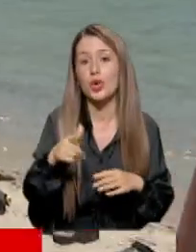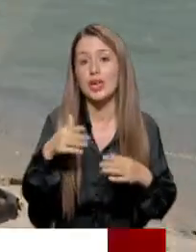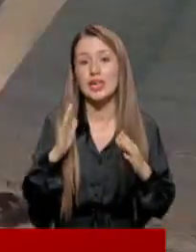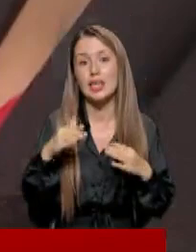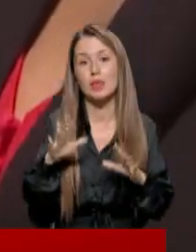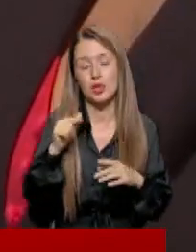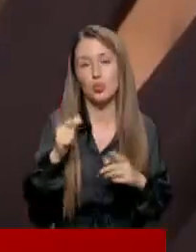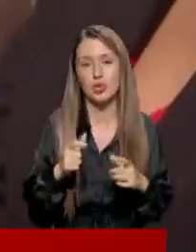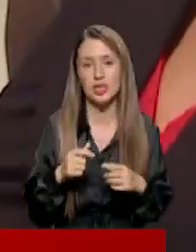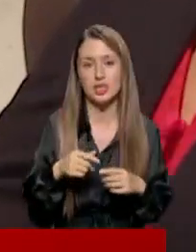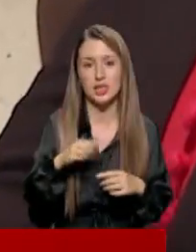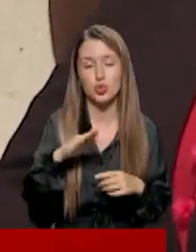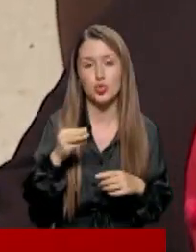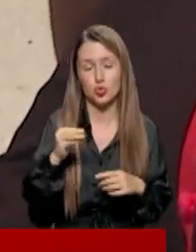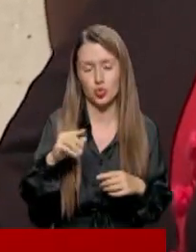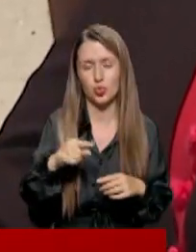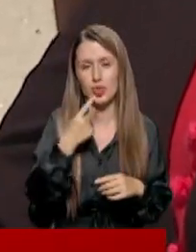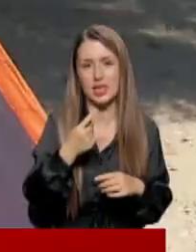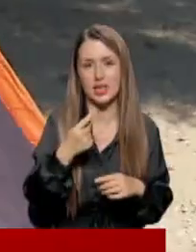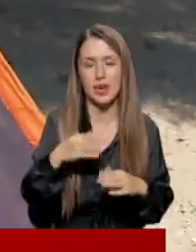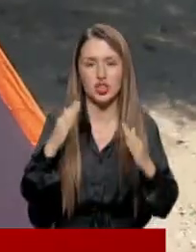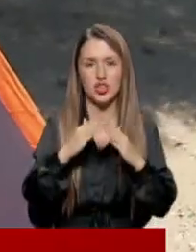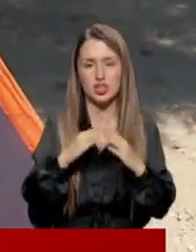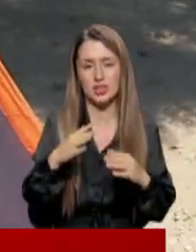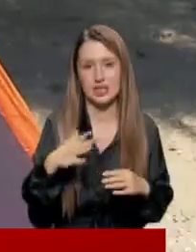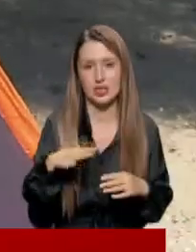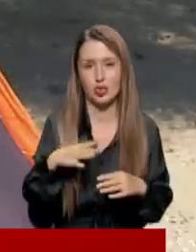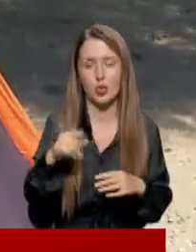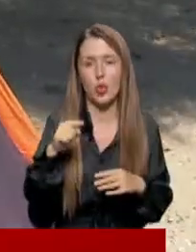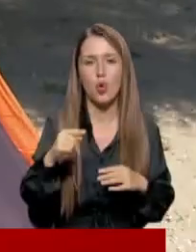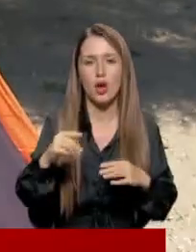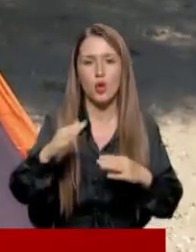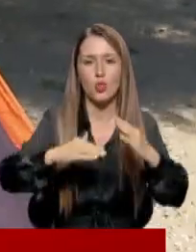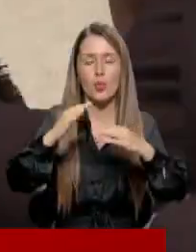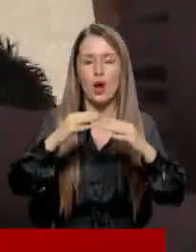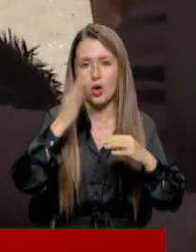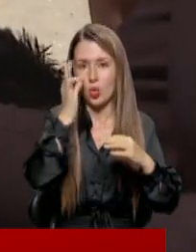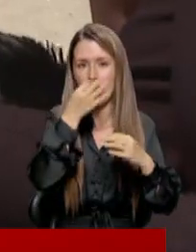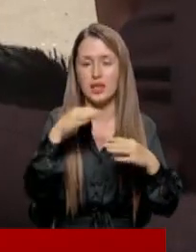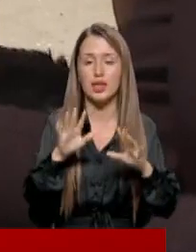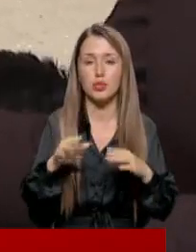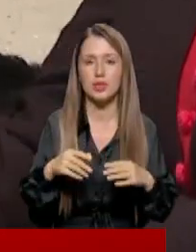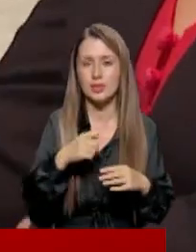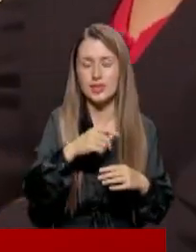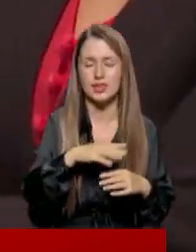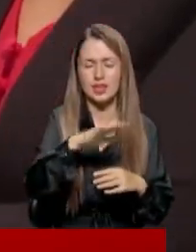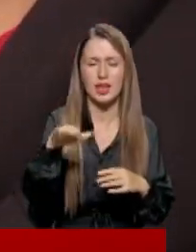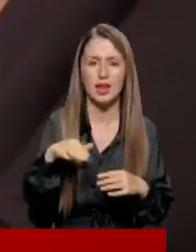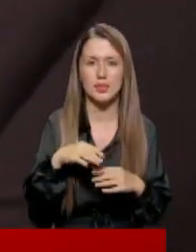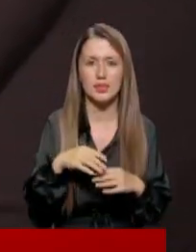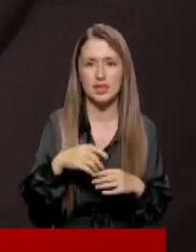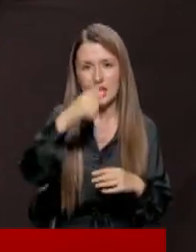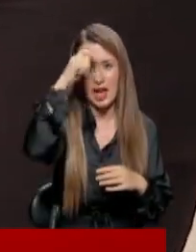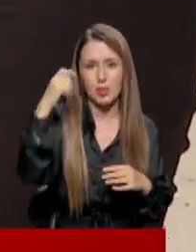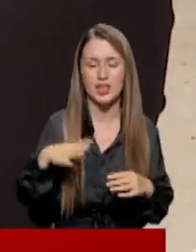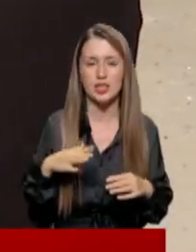için buradayız. Çocuğum dedi ki baba ben çadır istiyorum. O çadırı almak, oraya kurmak kolay değil. Bunların hepsi emek istiyor. Emeği de veriyoruz